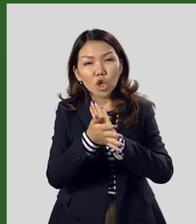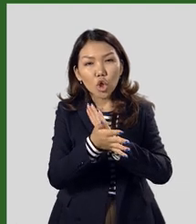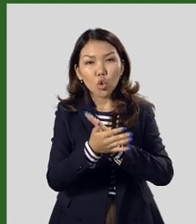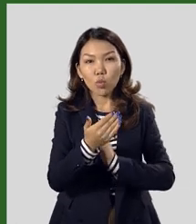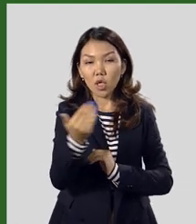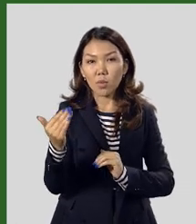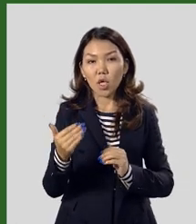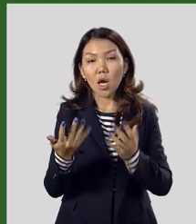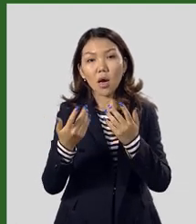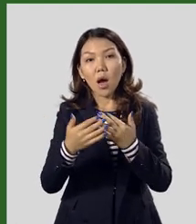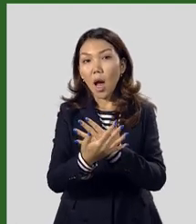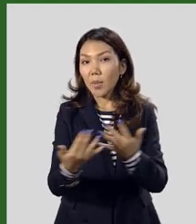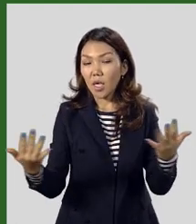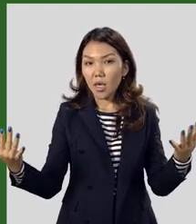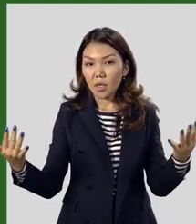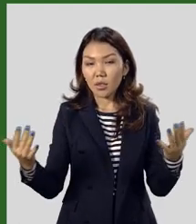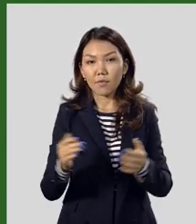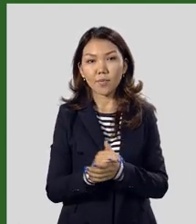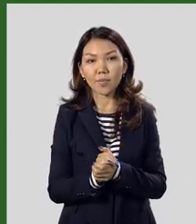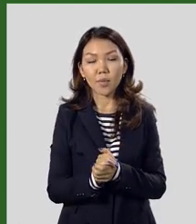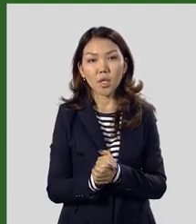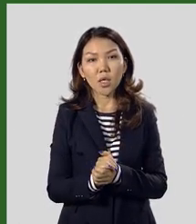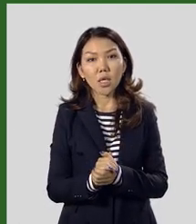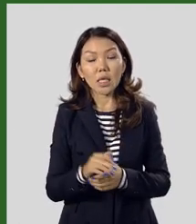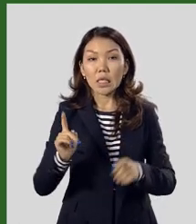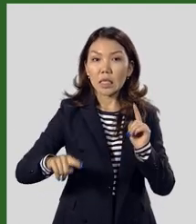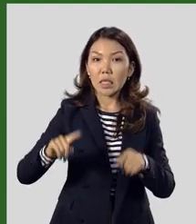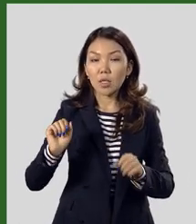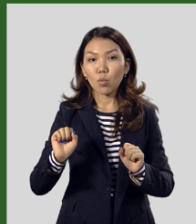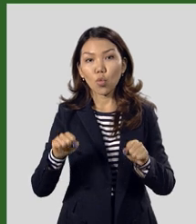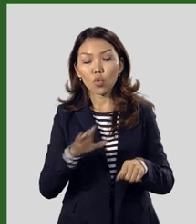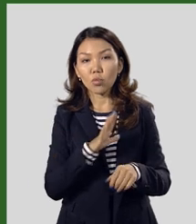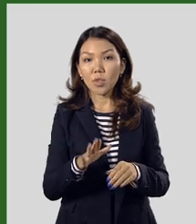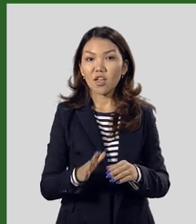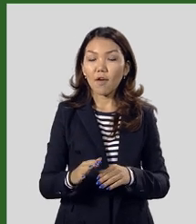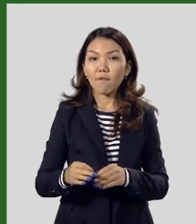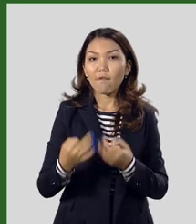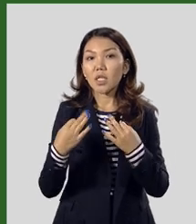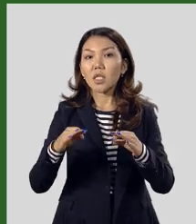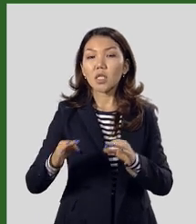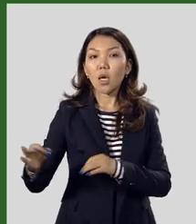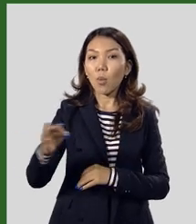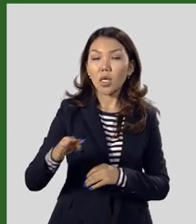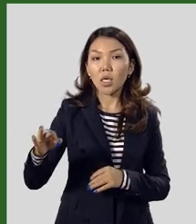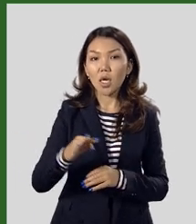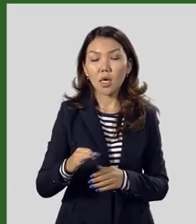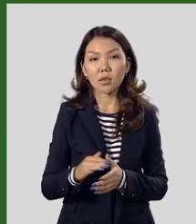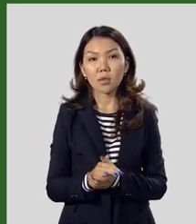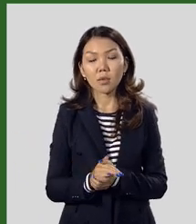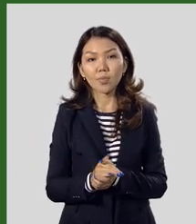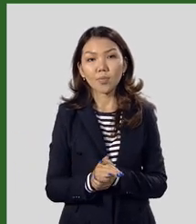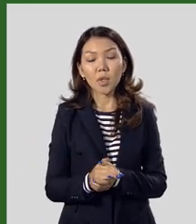приходится искать в открытом океане, терпящих кораблекрушение. А для этого